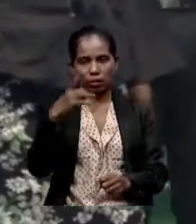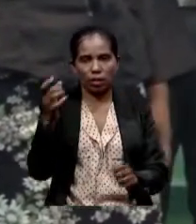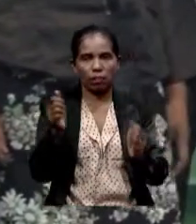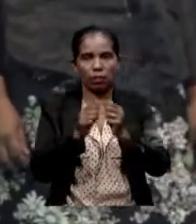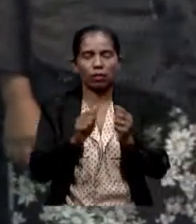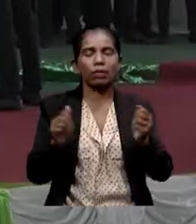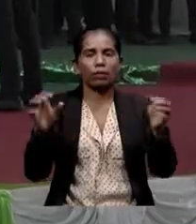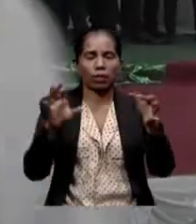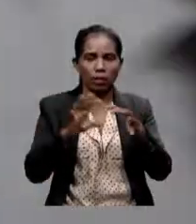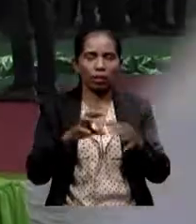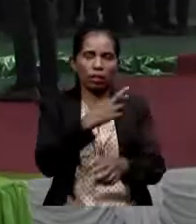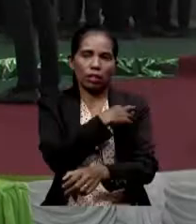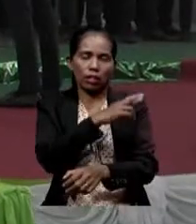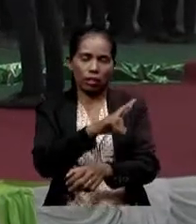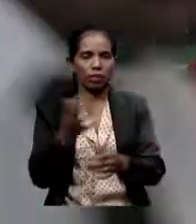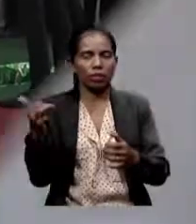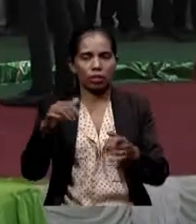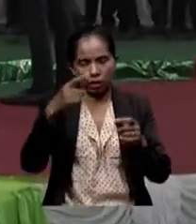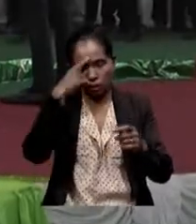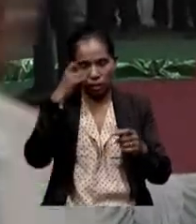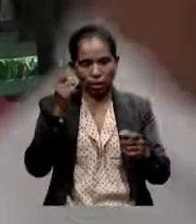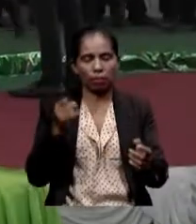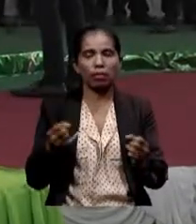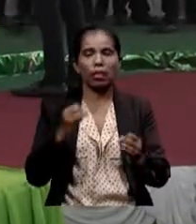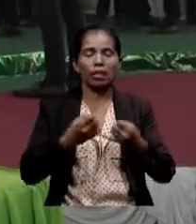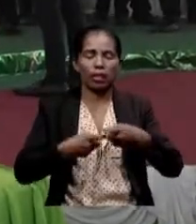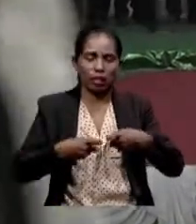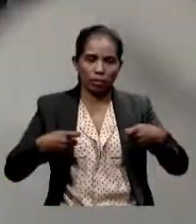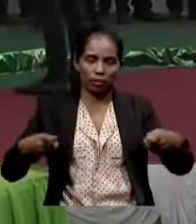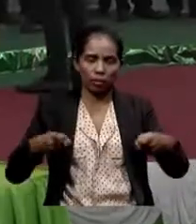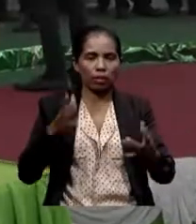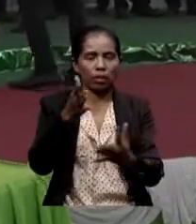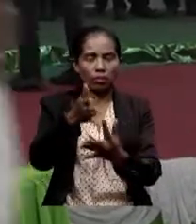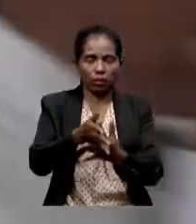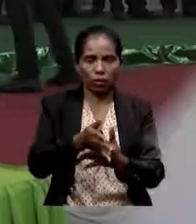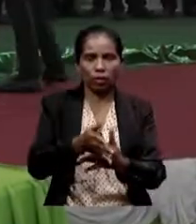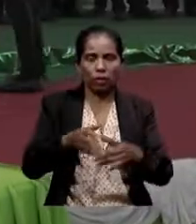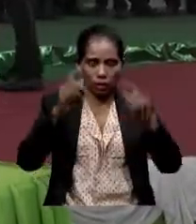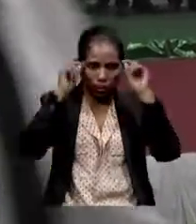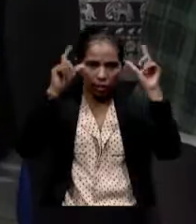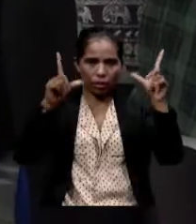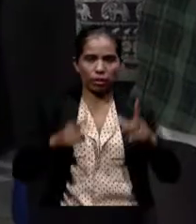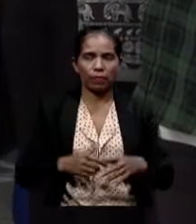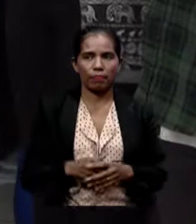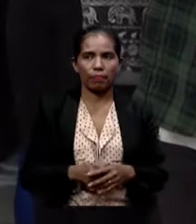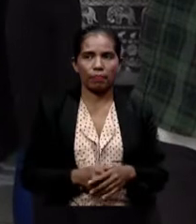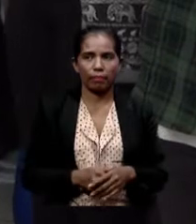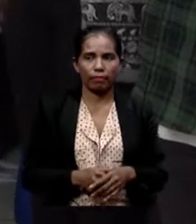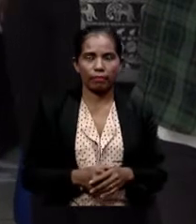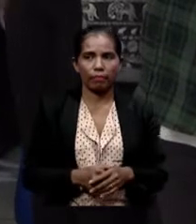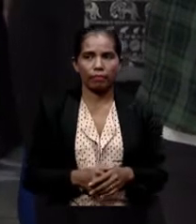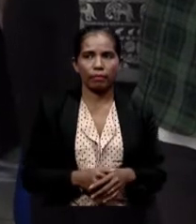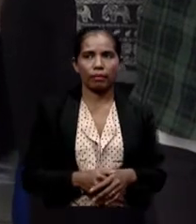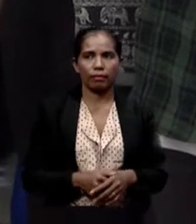sira, tambah inimigo da daung ne, tama ona ia Timor Leste, Hanesan Jehova. Korol rumo makausi anu